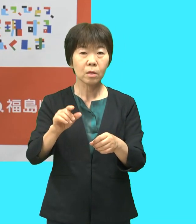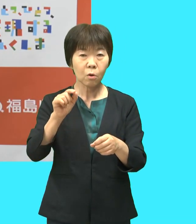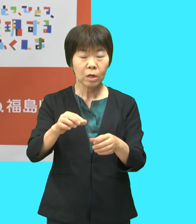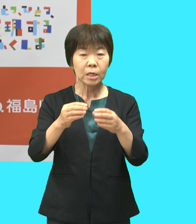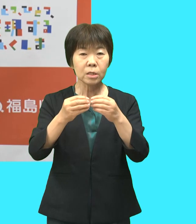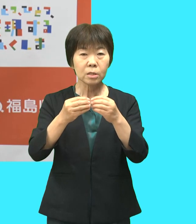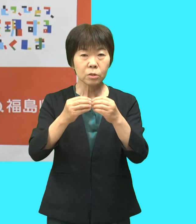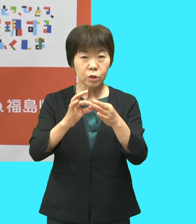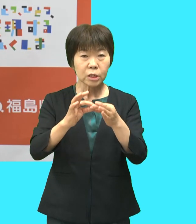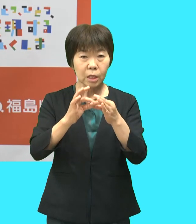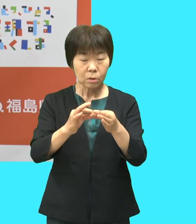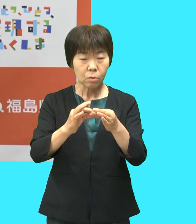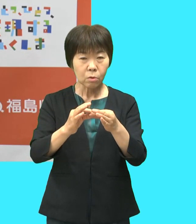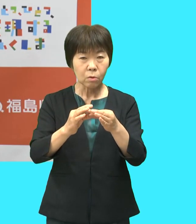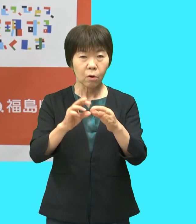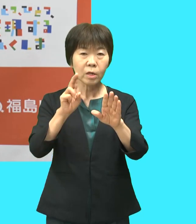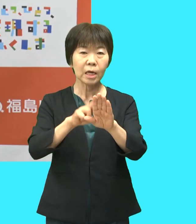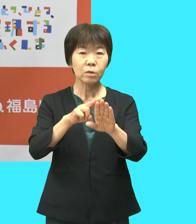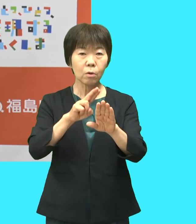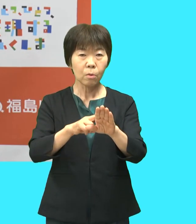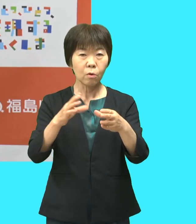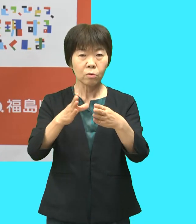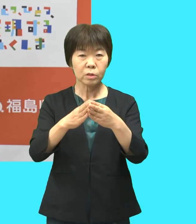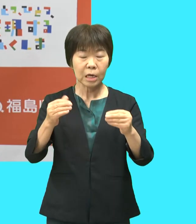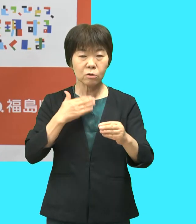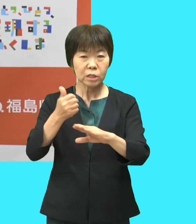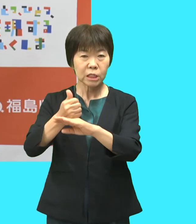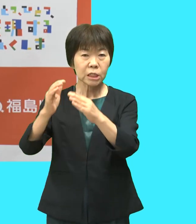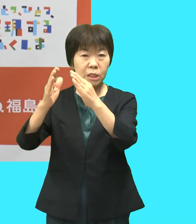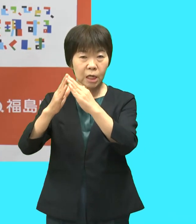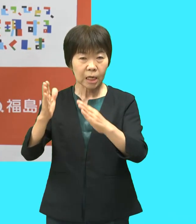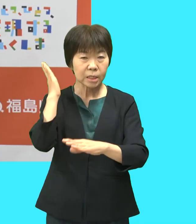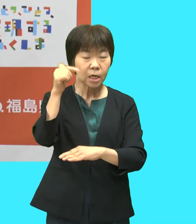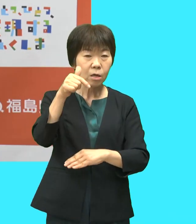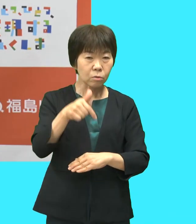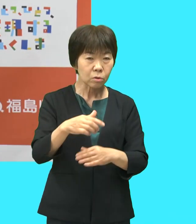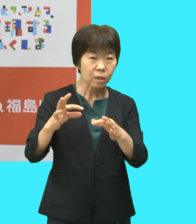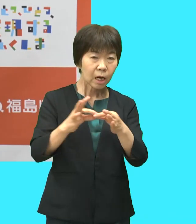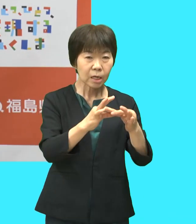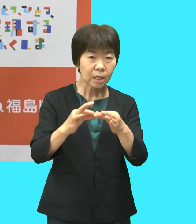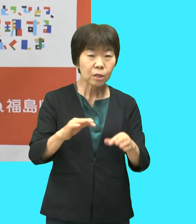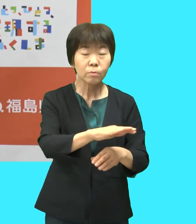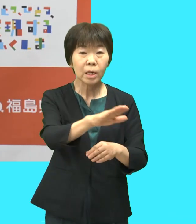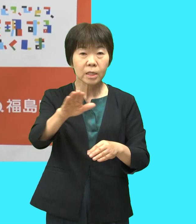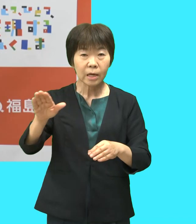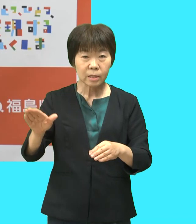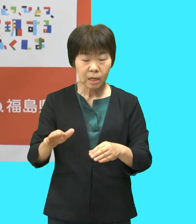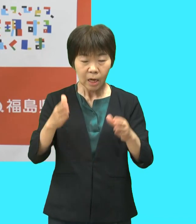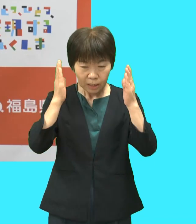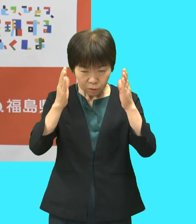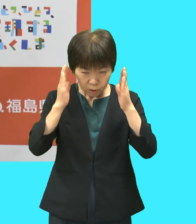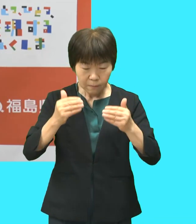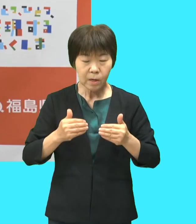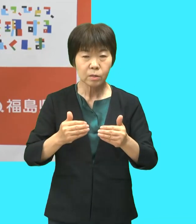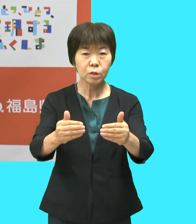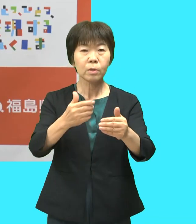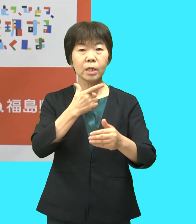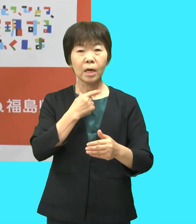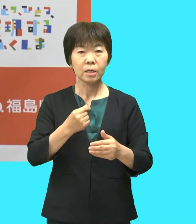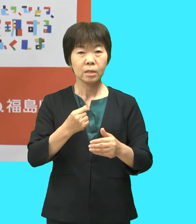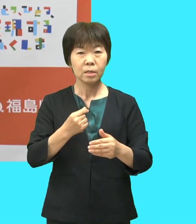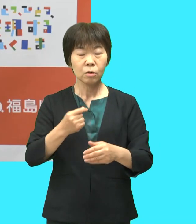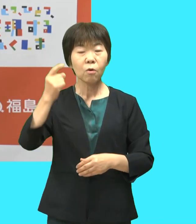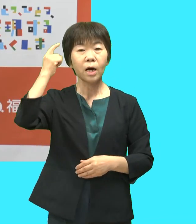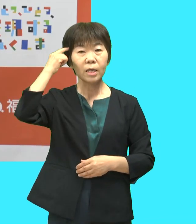体的な検討も全国知事会と政府あるいは関係の皆さんとの間で精力的に進めていきたい、この